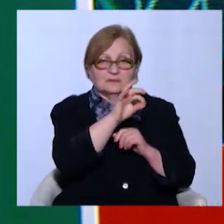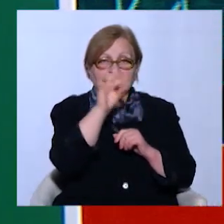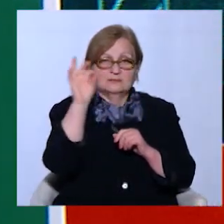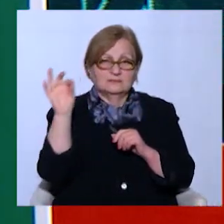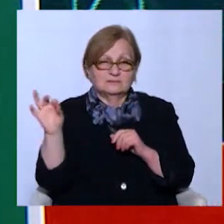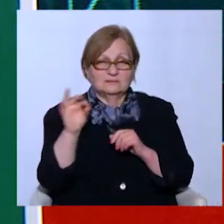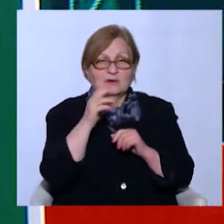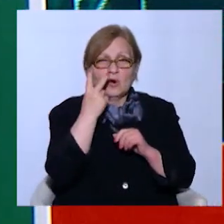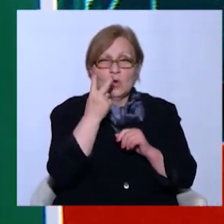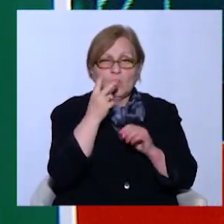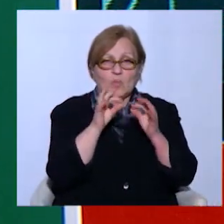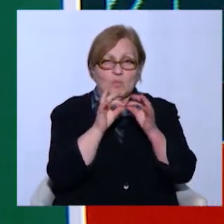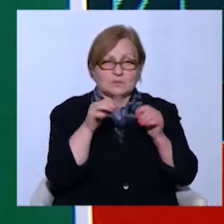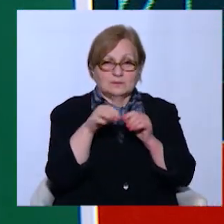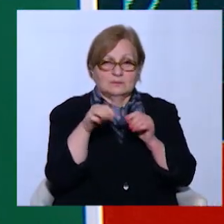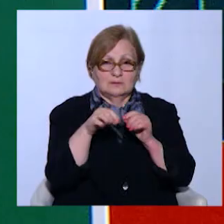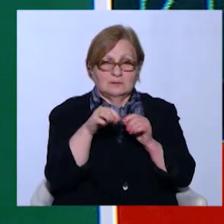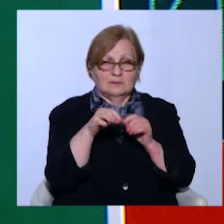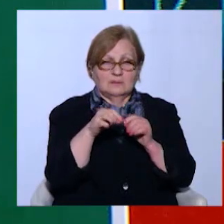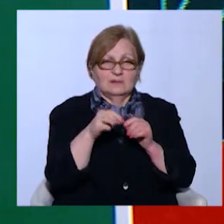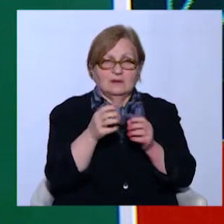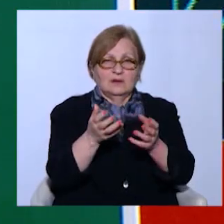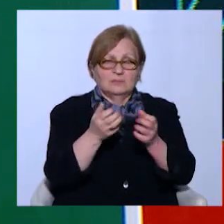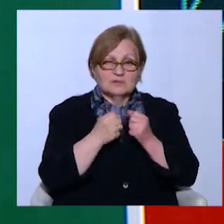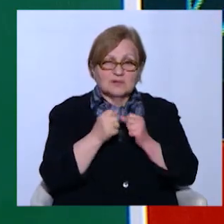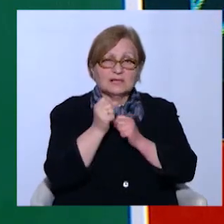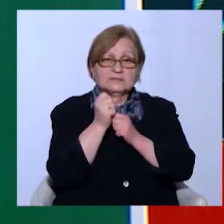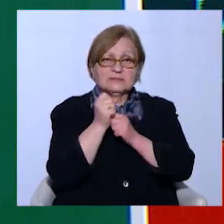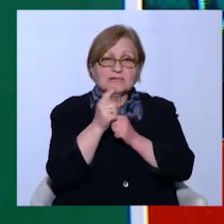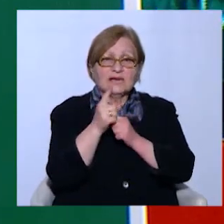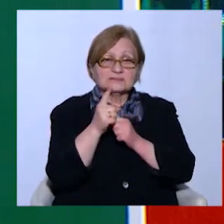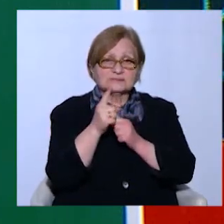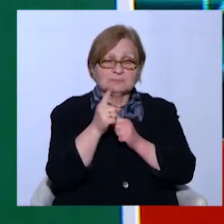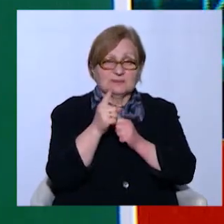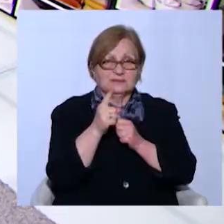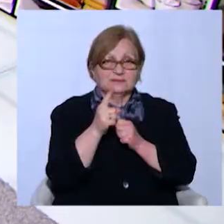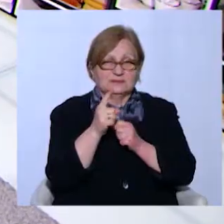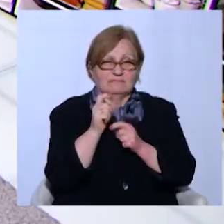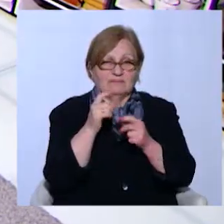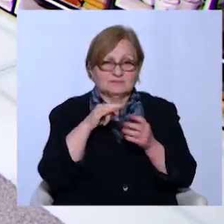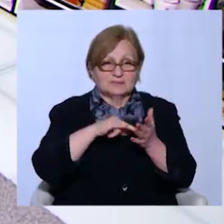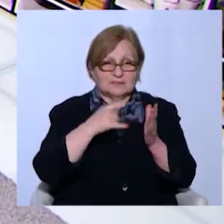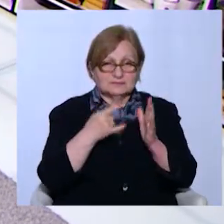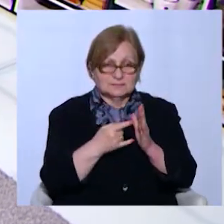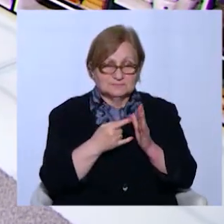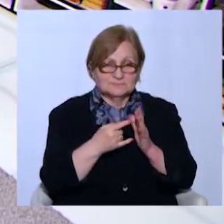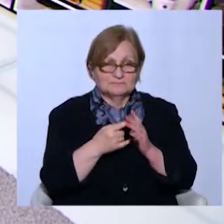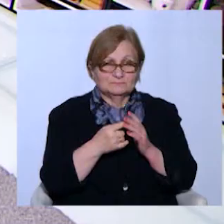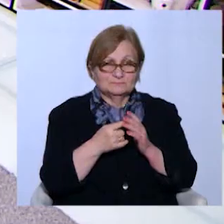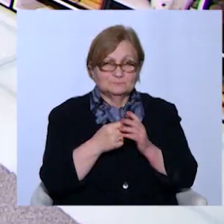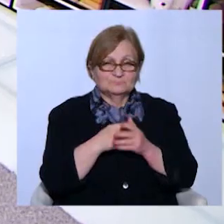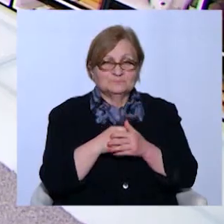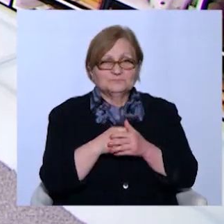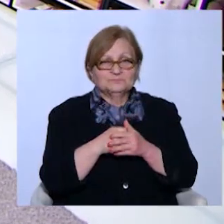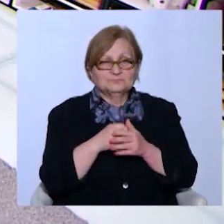2 ასანთის ღერი ისე რომ მიიღოთ 11 ცალი კვადრატი. ეს არის პირველი ამოცანა. ეს შედარებით შეიძლება